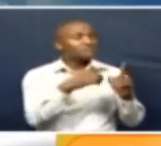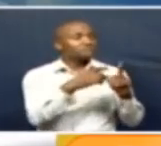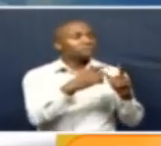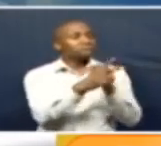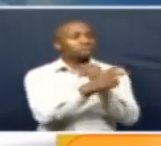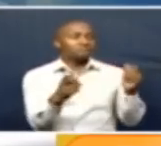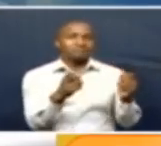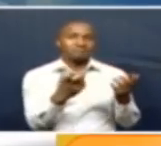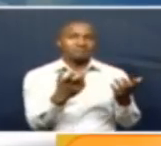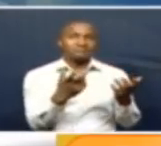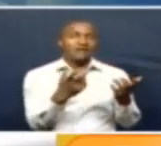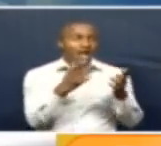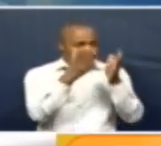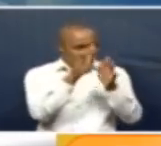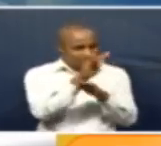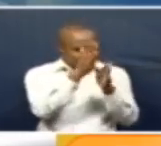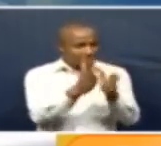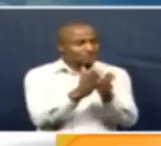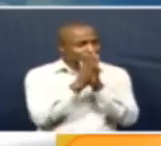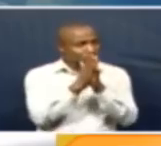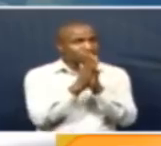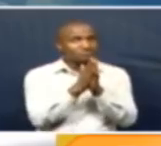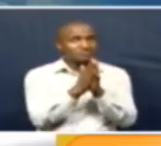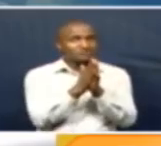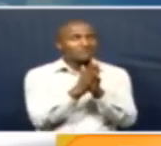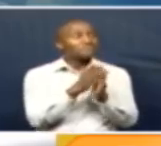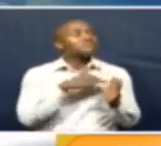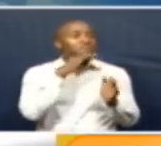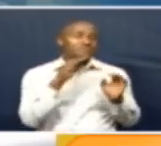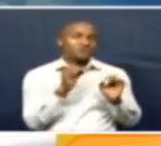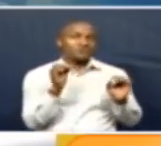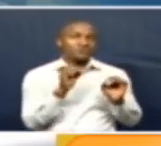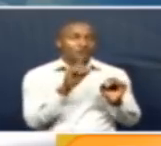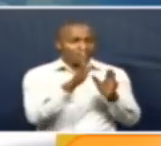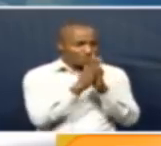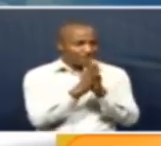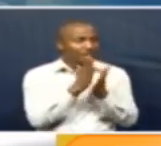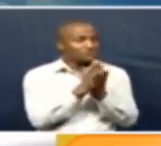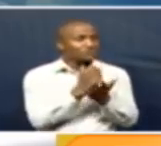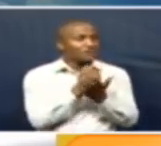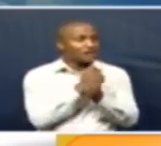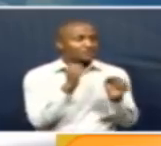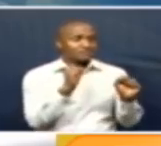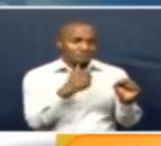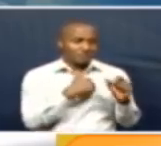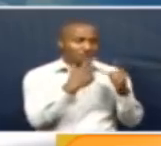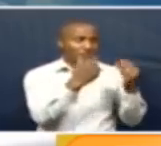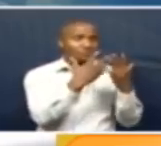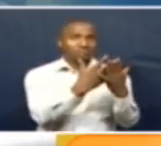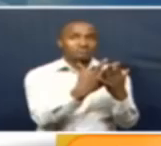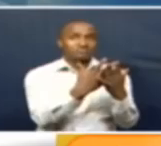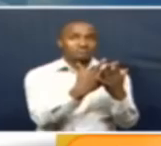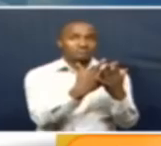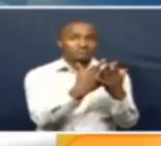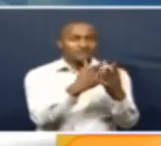nilimrequest aniombe, aliniombea na nilishikwa. So sikuuawa, maombi yake ilinisefu nikaenda gerezani. Mahali pale nikafinyangwa